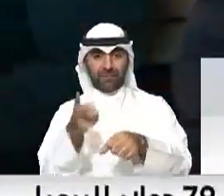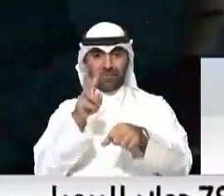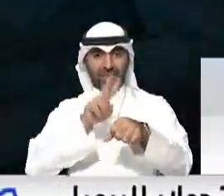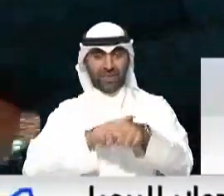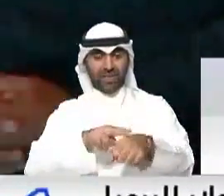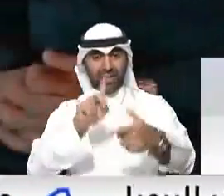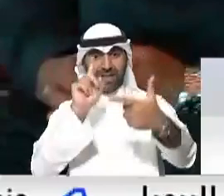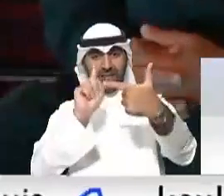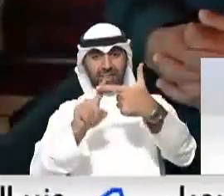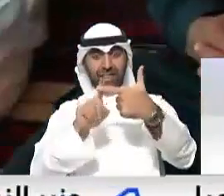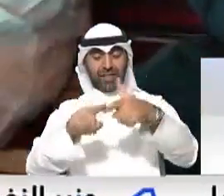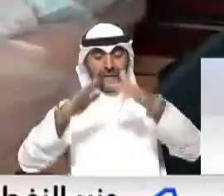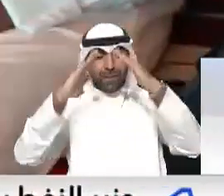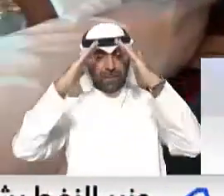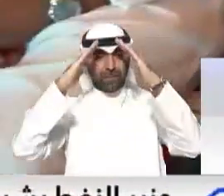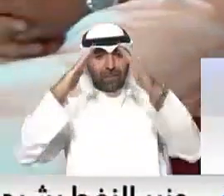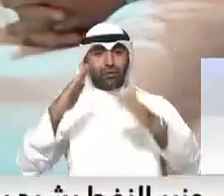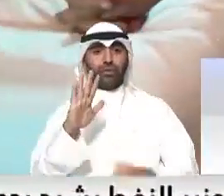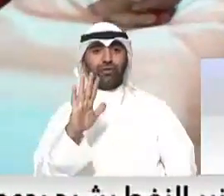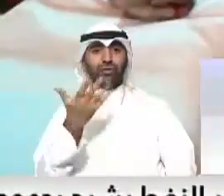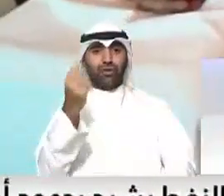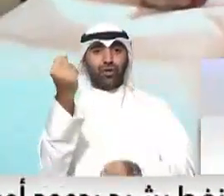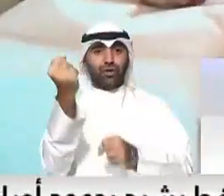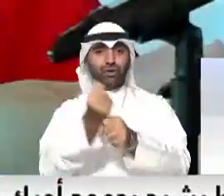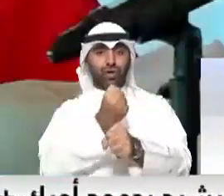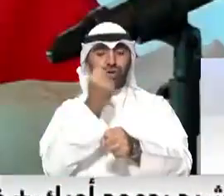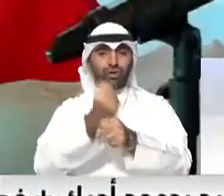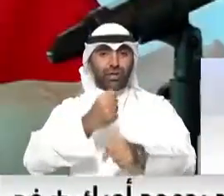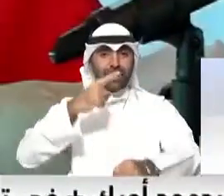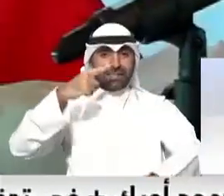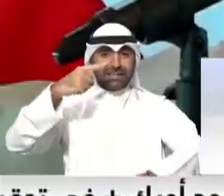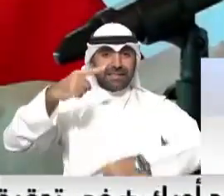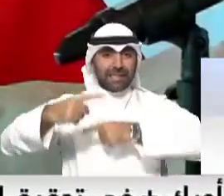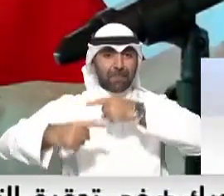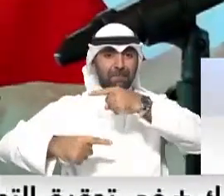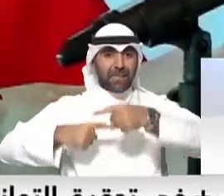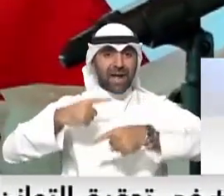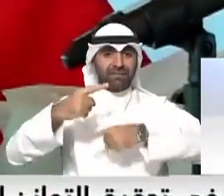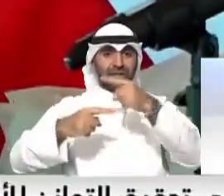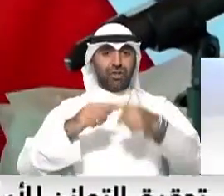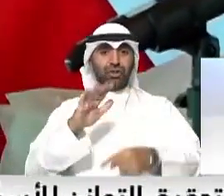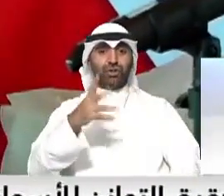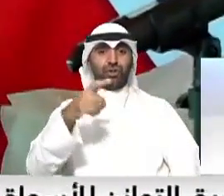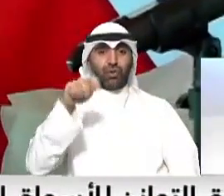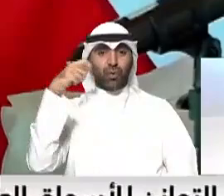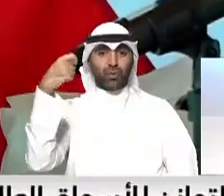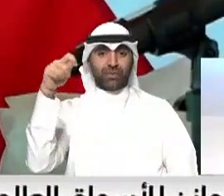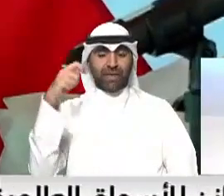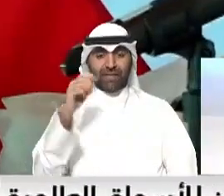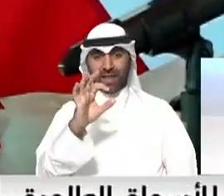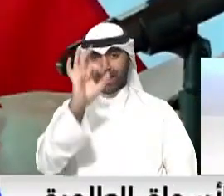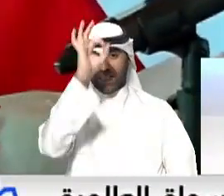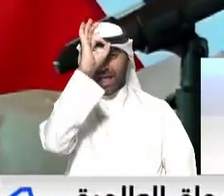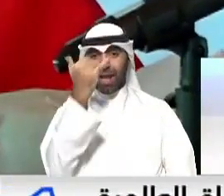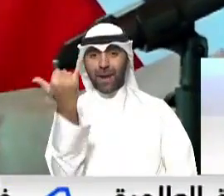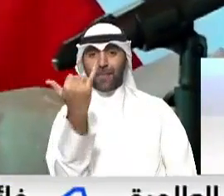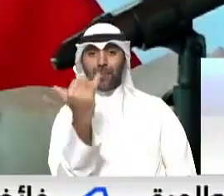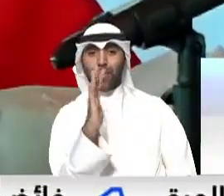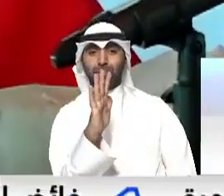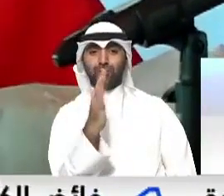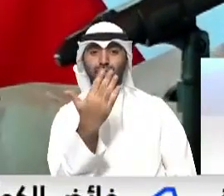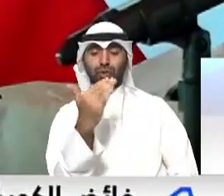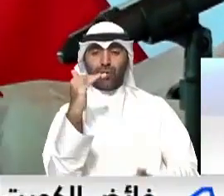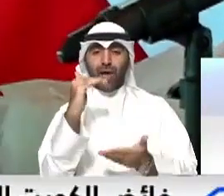فيها كواجبات تجاه بلدكم وحدودها البحرية